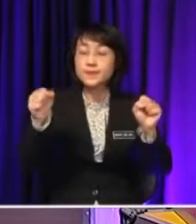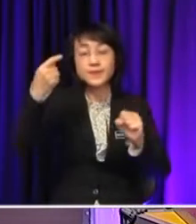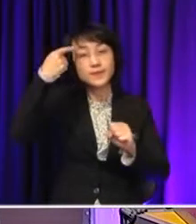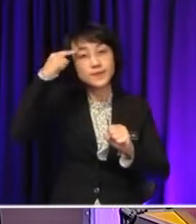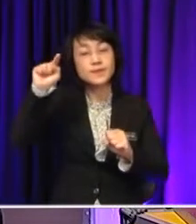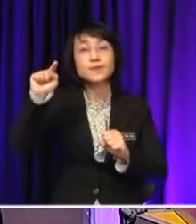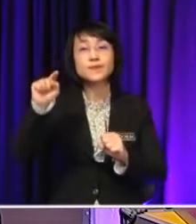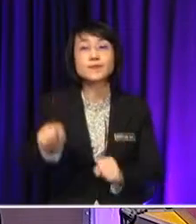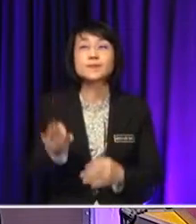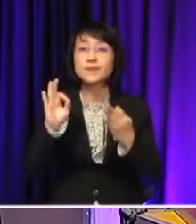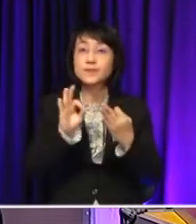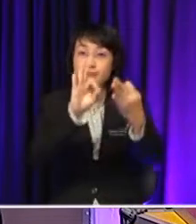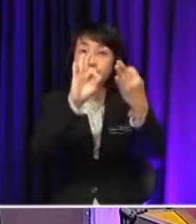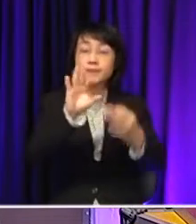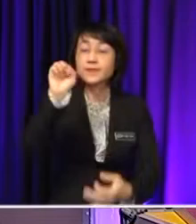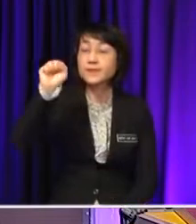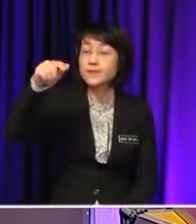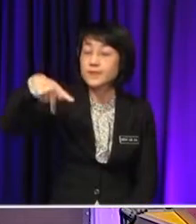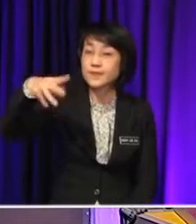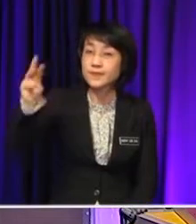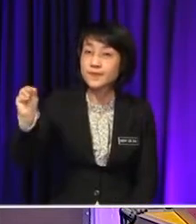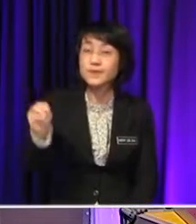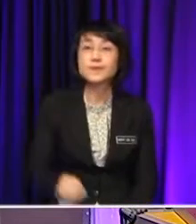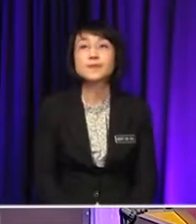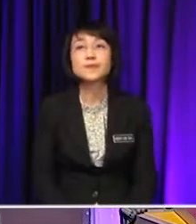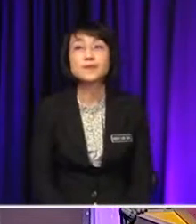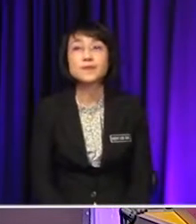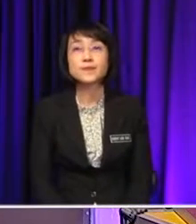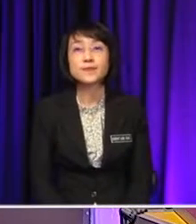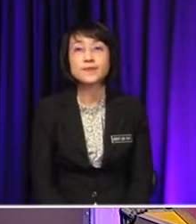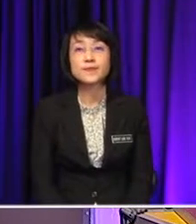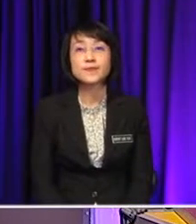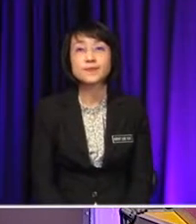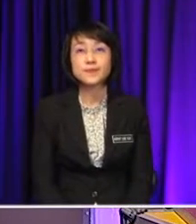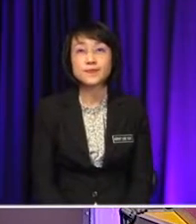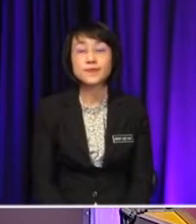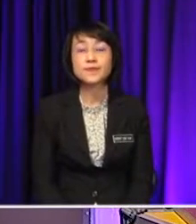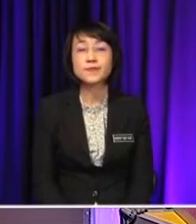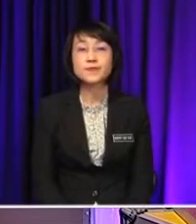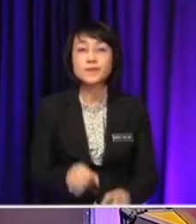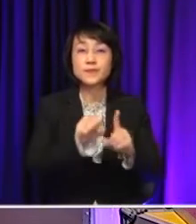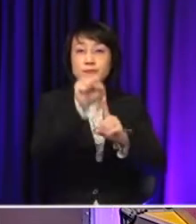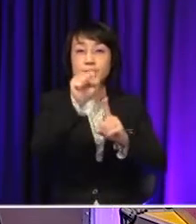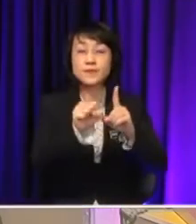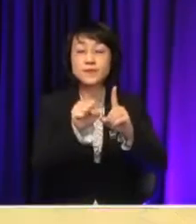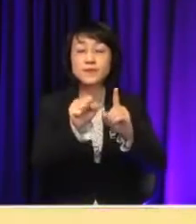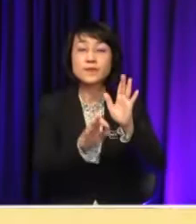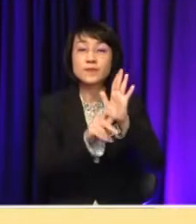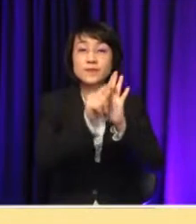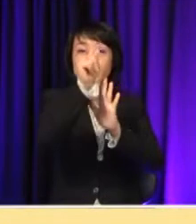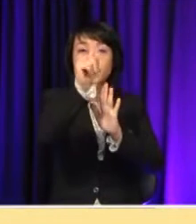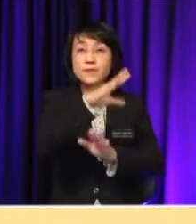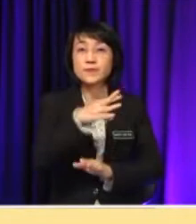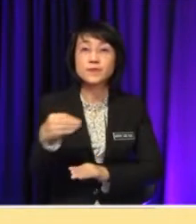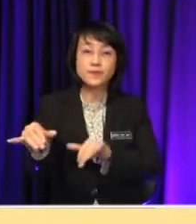ada dekat sangat dahsyat yang pertama tinggi dan Sekaten sepanjang tahun ini khatulistiwa tinggi dan skate